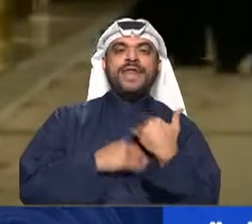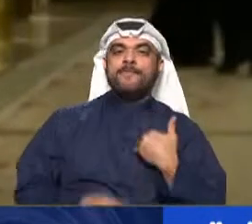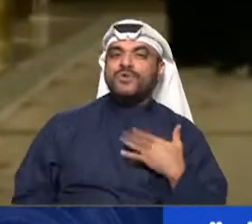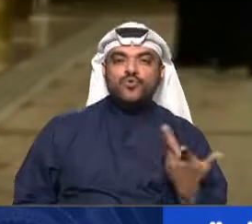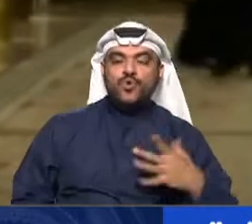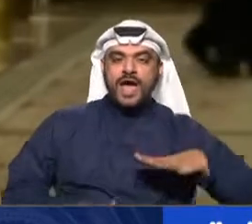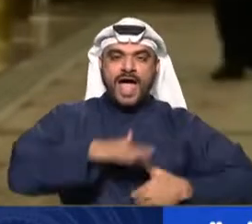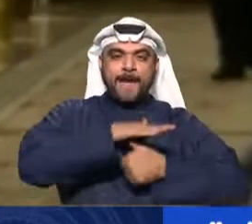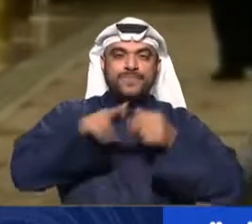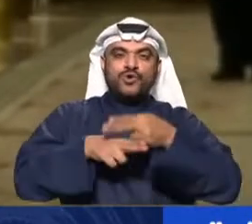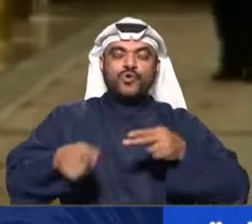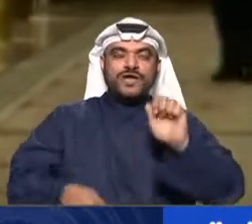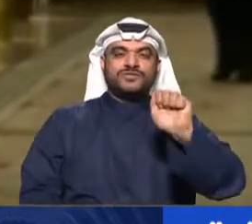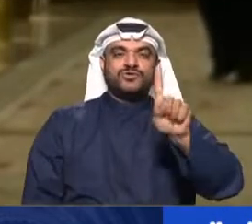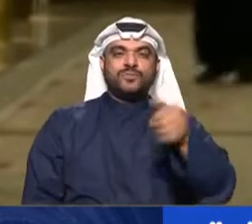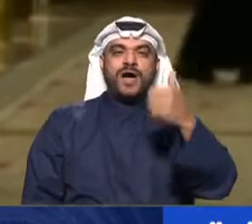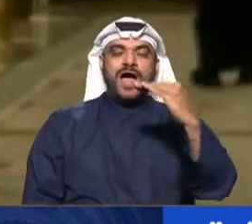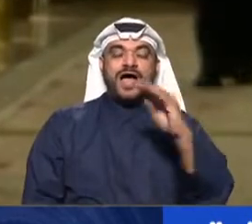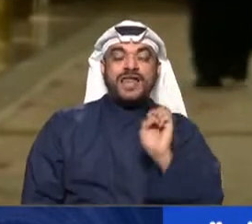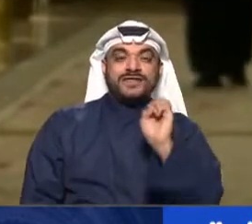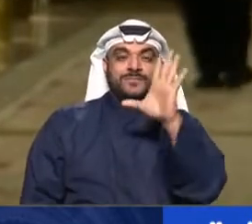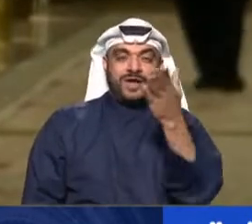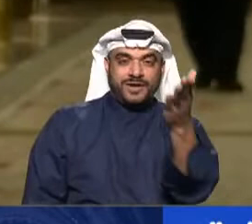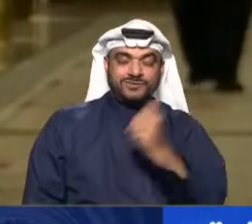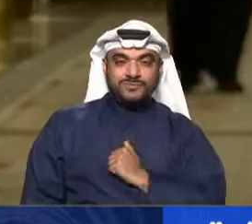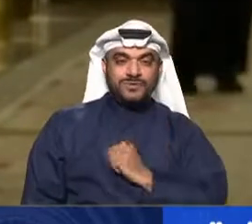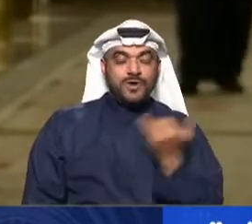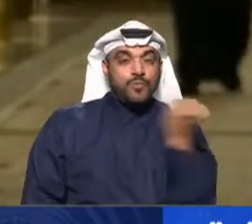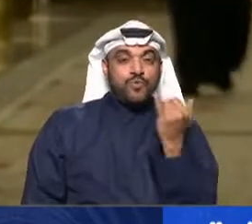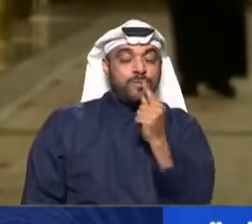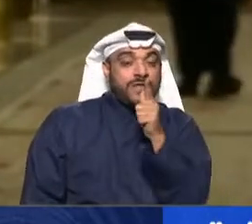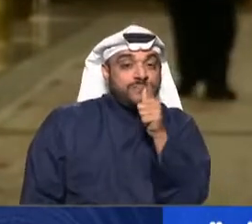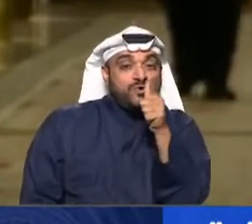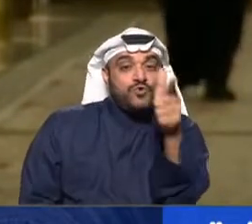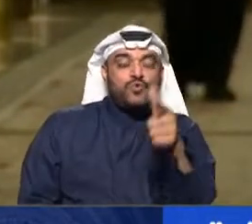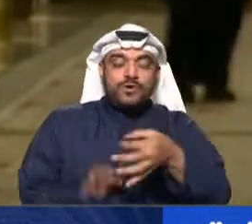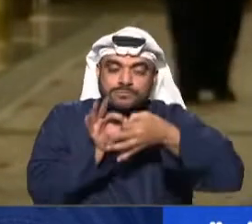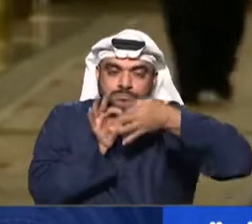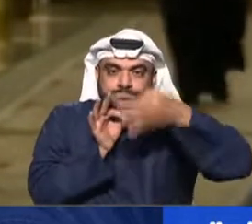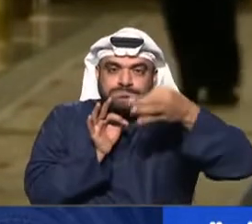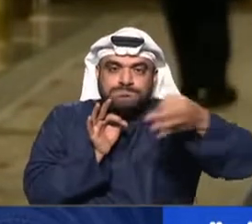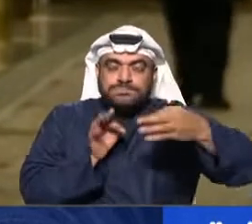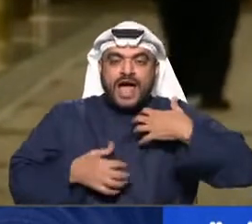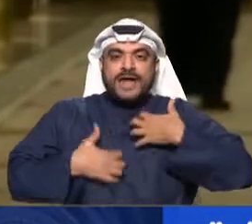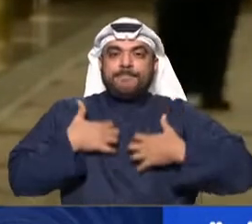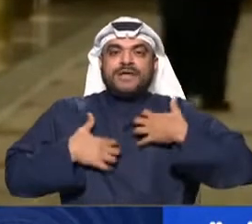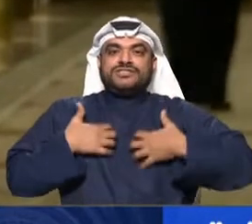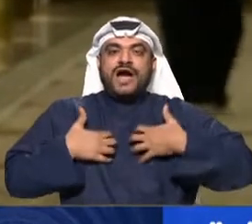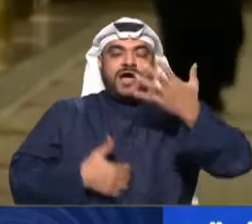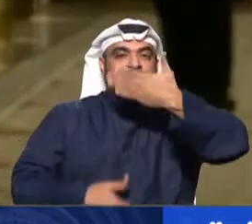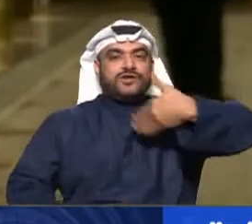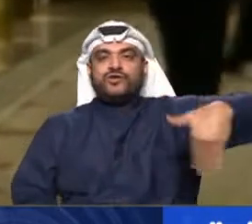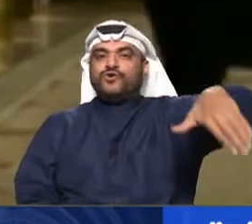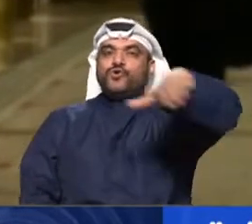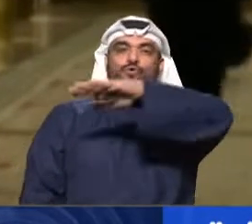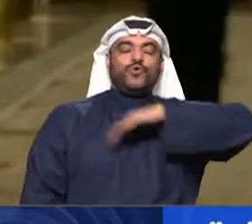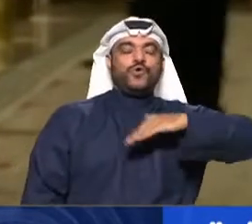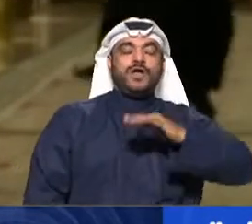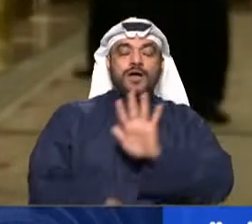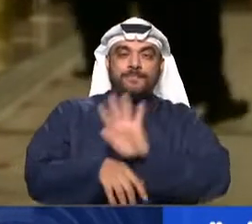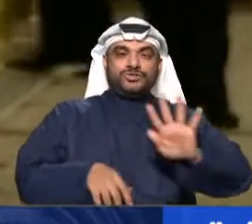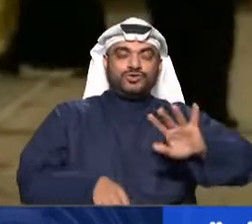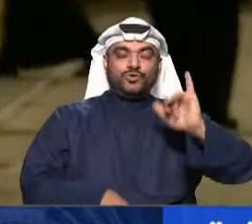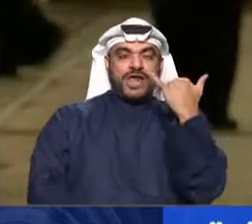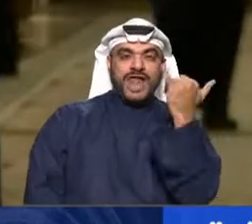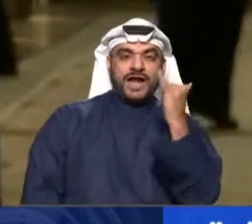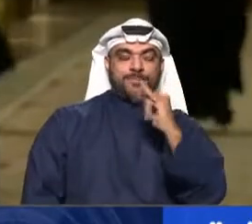الموقف هو أضعف الإيمان للتعبير عن مشاعر الغالبية العظمى من الشعوب